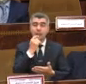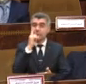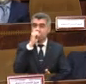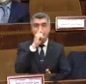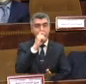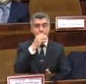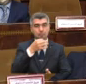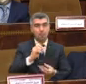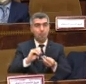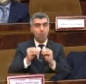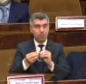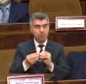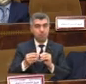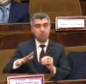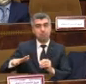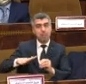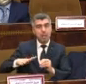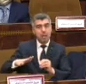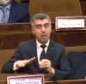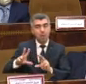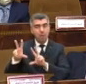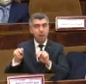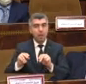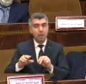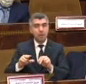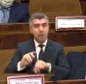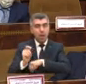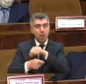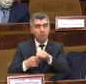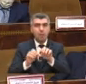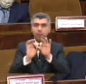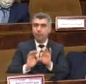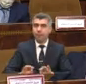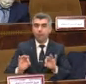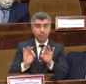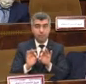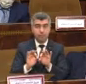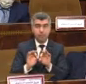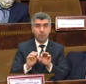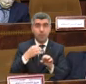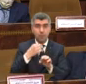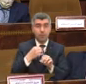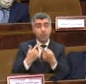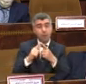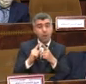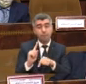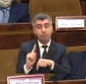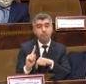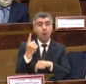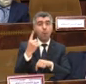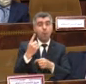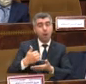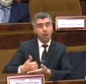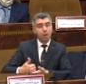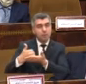اللي كتعانيها الحواضر كتنشا في البوادي، صحيح كتنمو وكترعرع داخل المدن وعدم معالجتها في مهدها، اي داخل القرى،